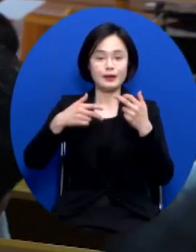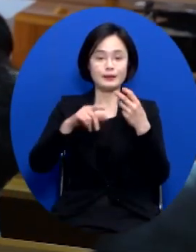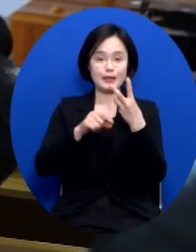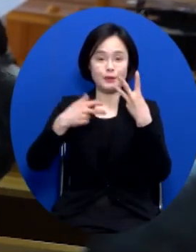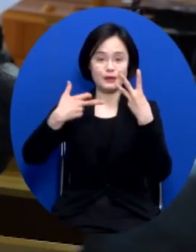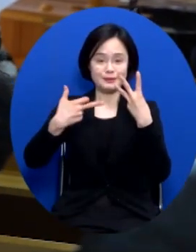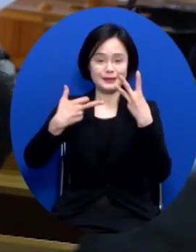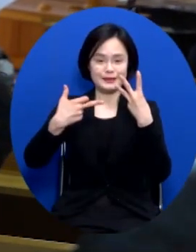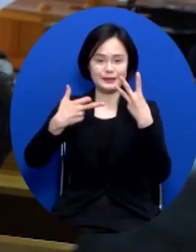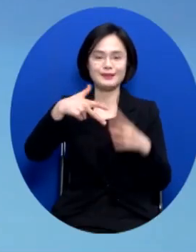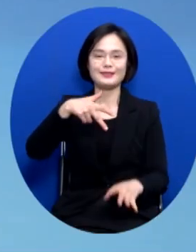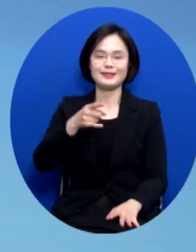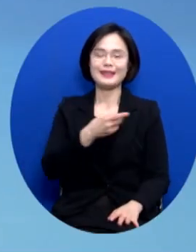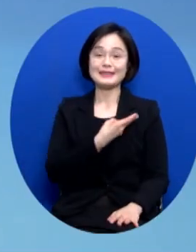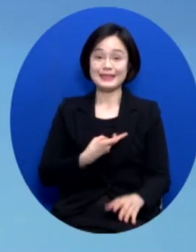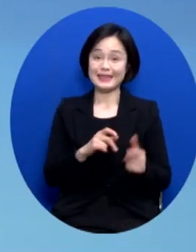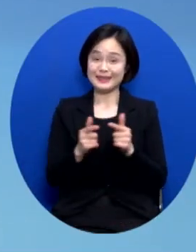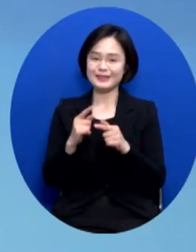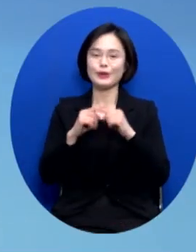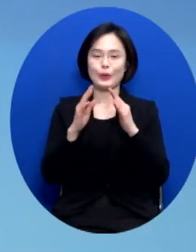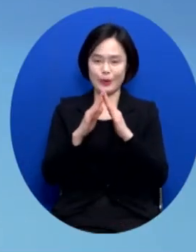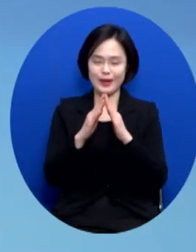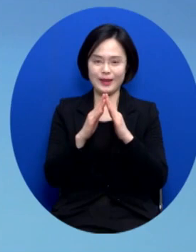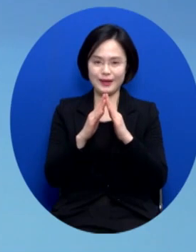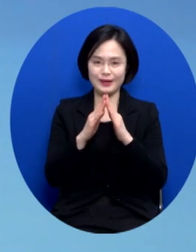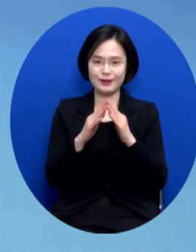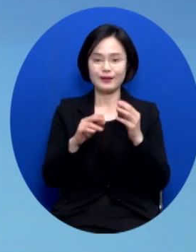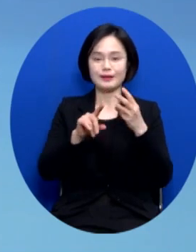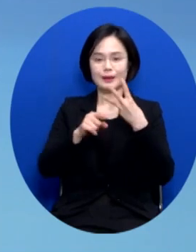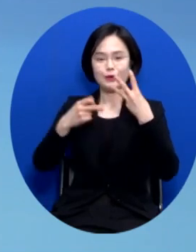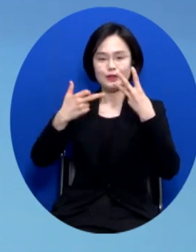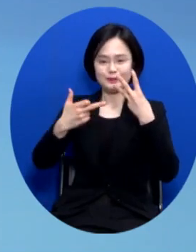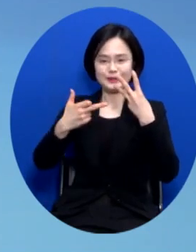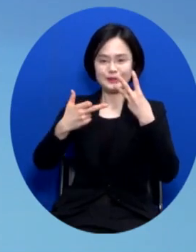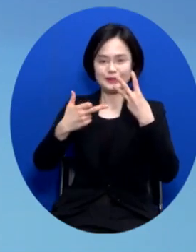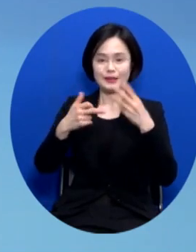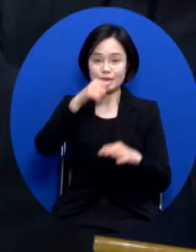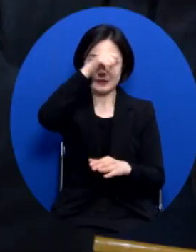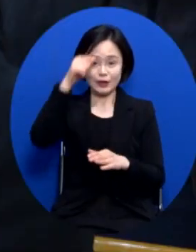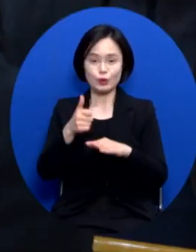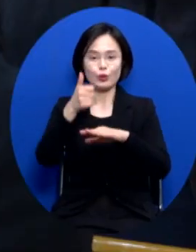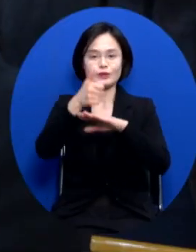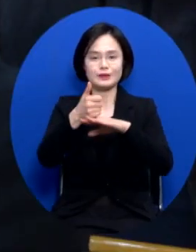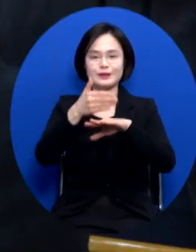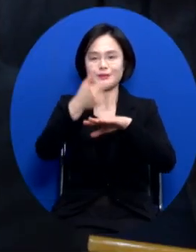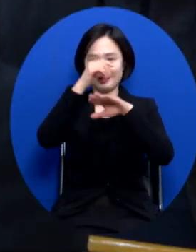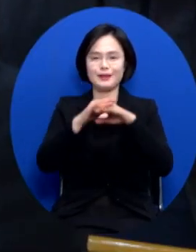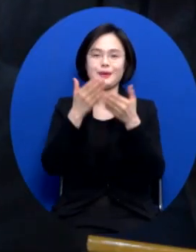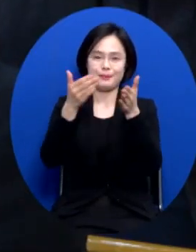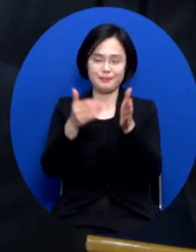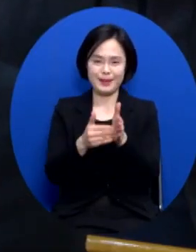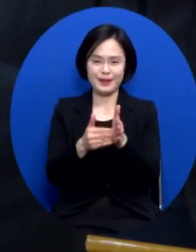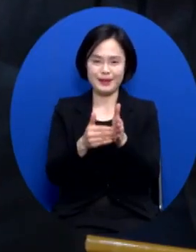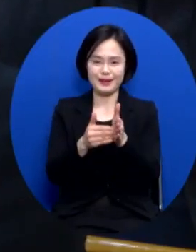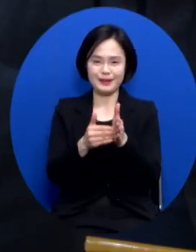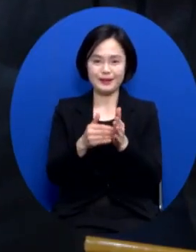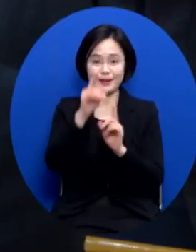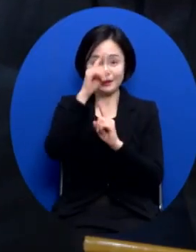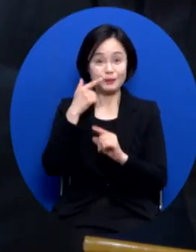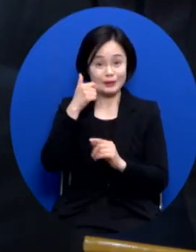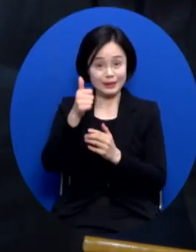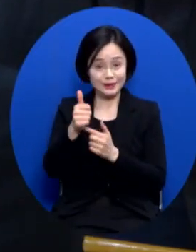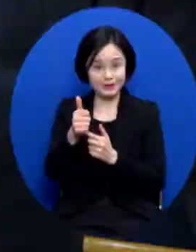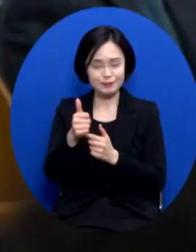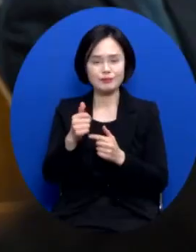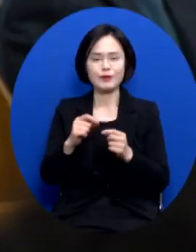말씀을 전한 감리회 남부연회 대전동 지방 이병호 감리사는 우리의 영원한 아버지 하나님이 우리를